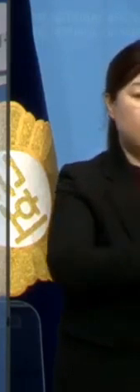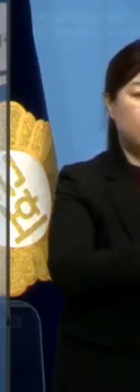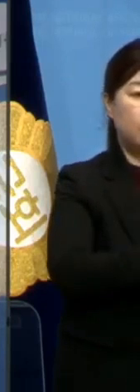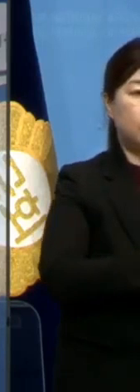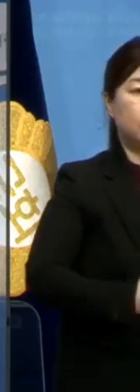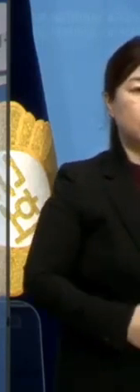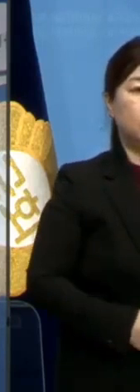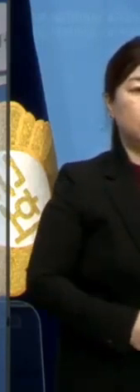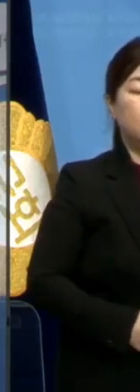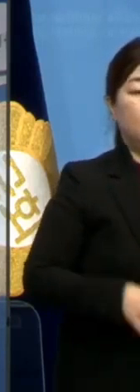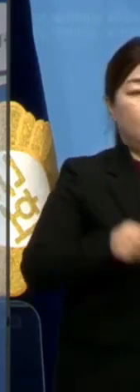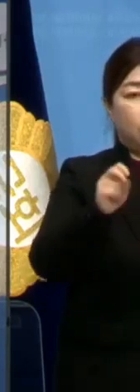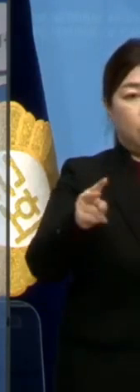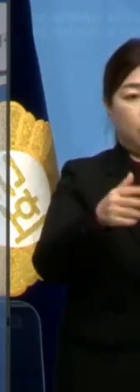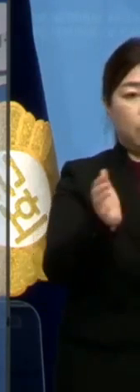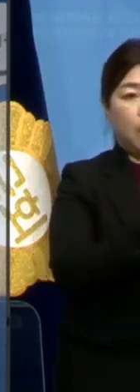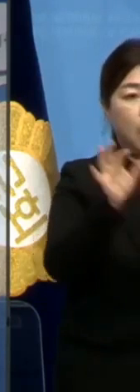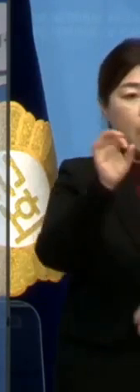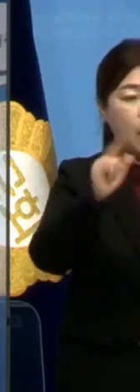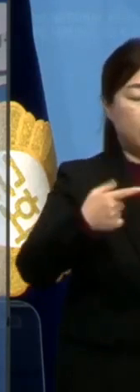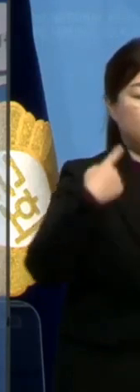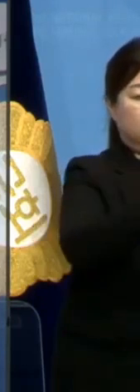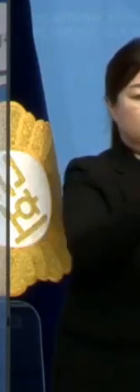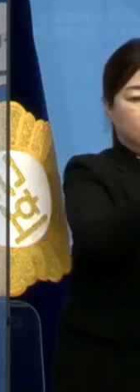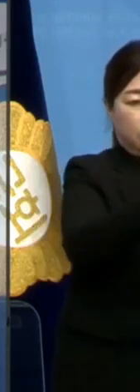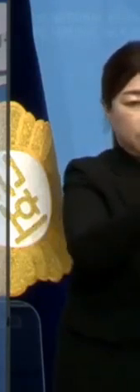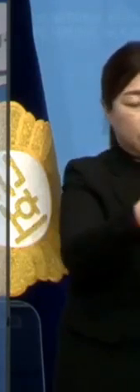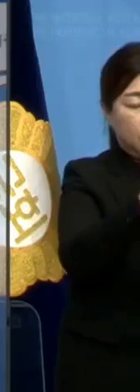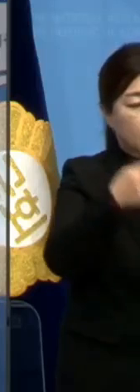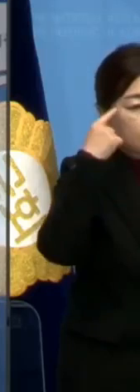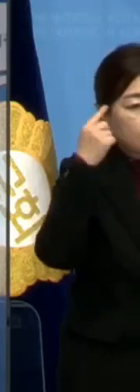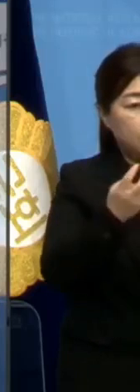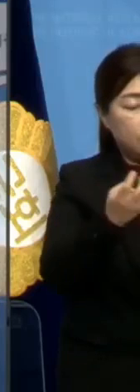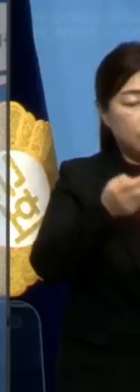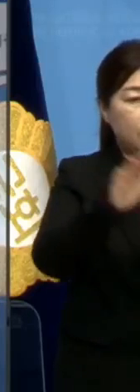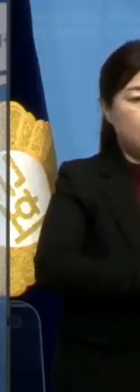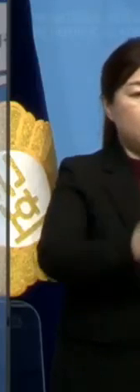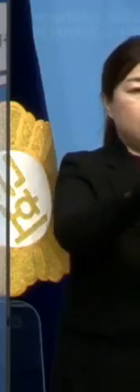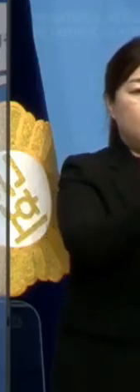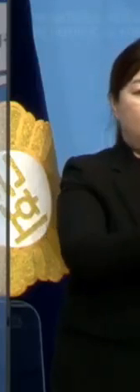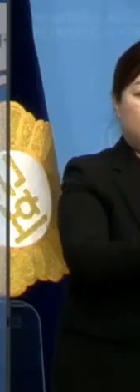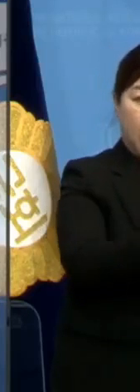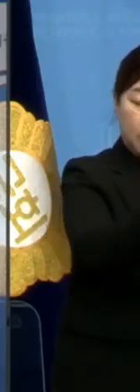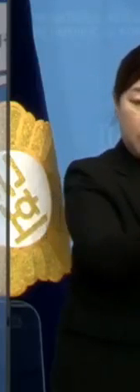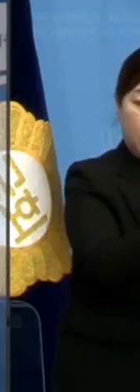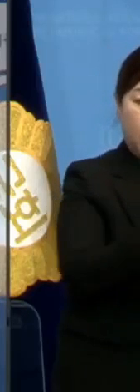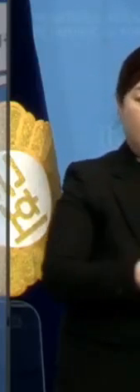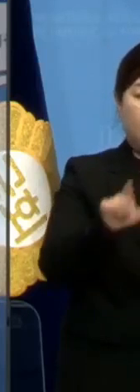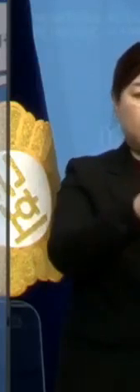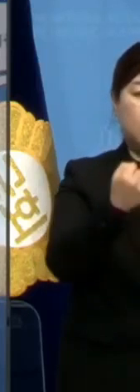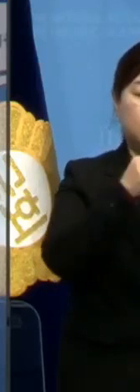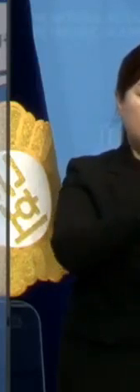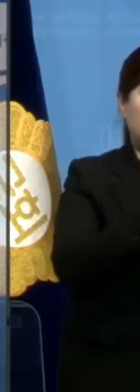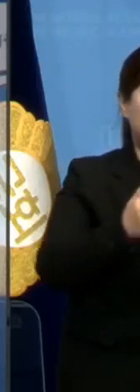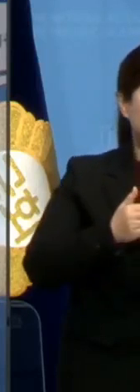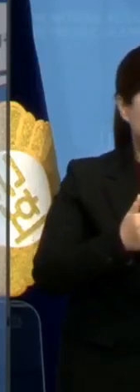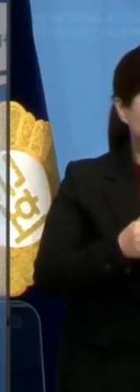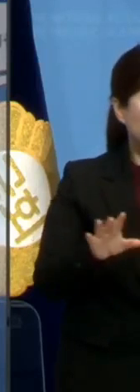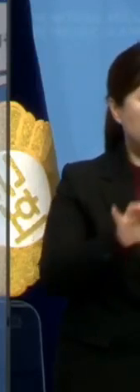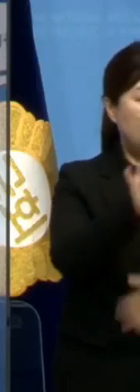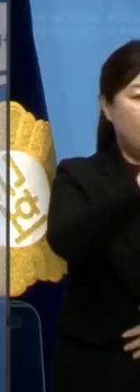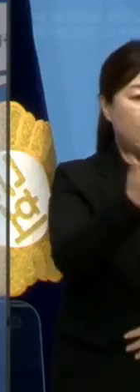있습니다. 여당은 안철수를 죽이지 못해 난리인데 여기에 제1야당이 가세하면 야권 전체